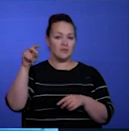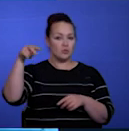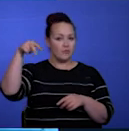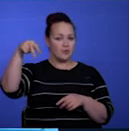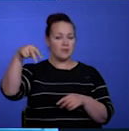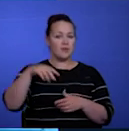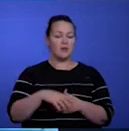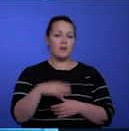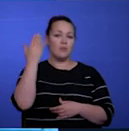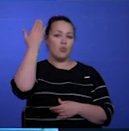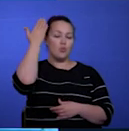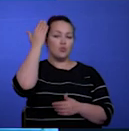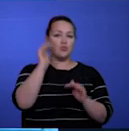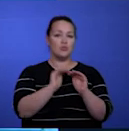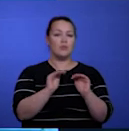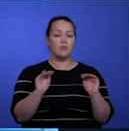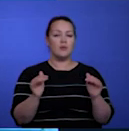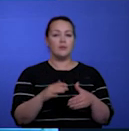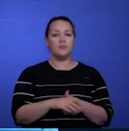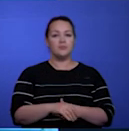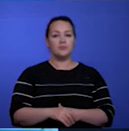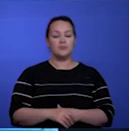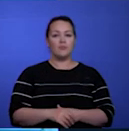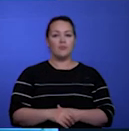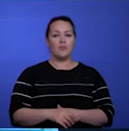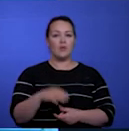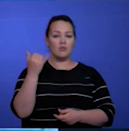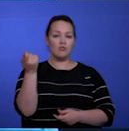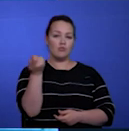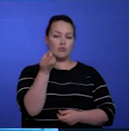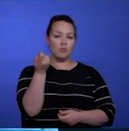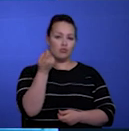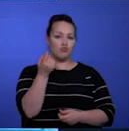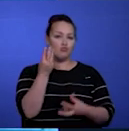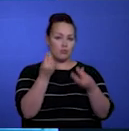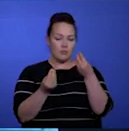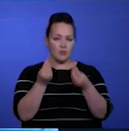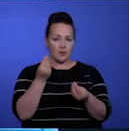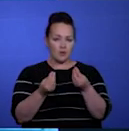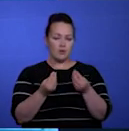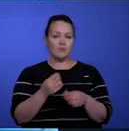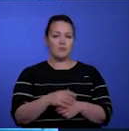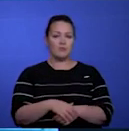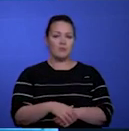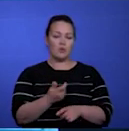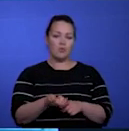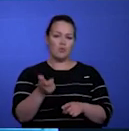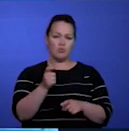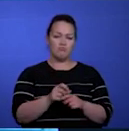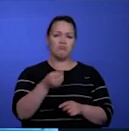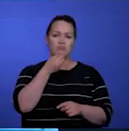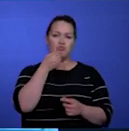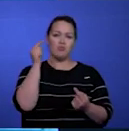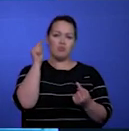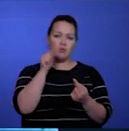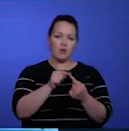молодцы ребят я предлагаю вам сейчас немножечко размяться и поиграть для этого очень хорошо подходит